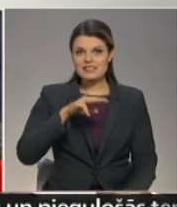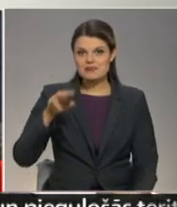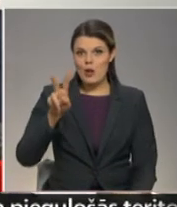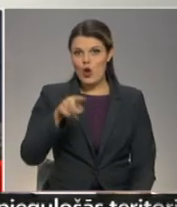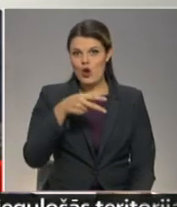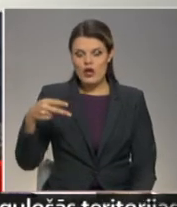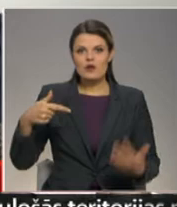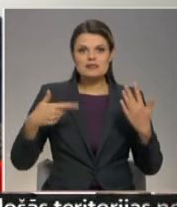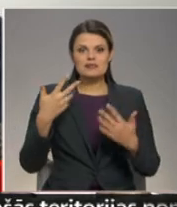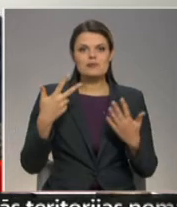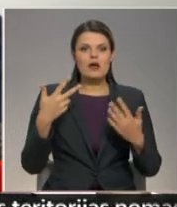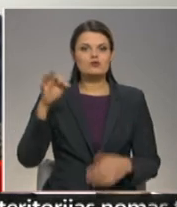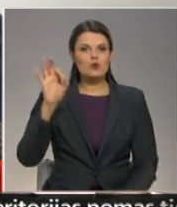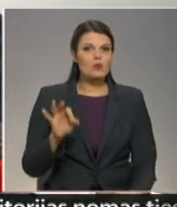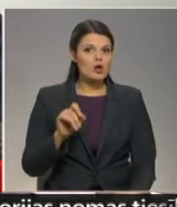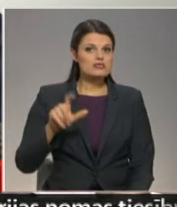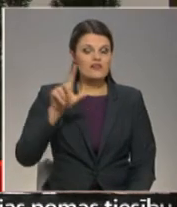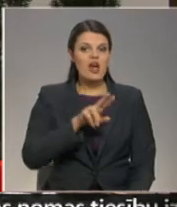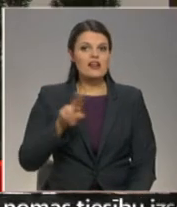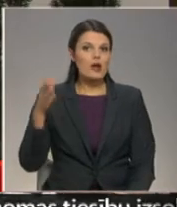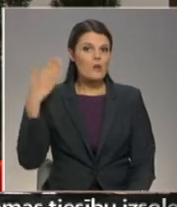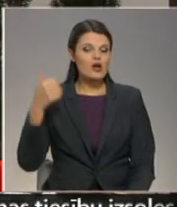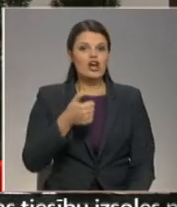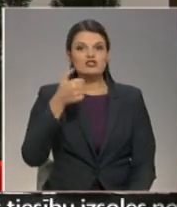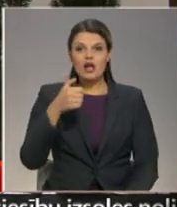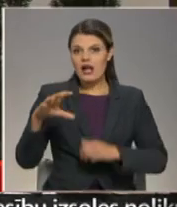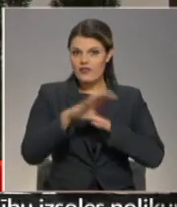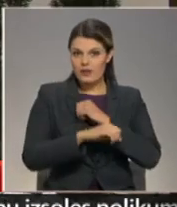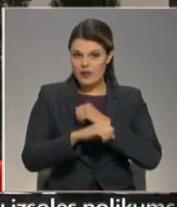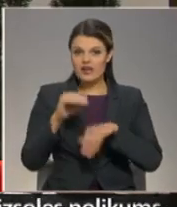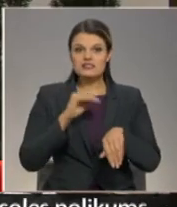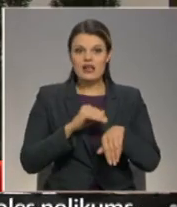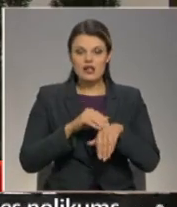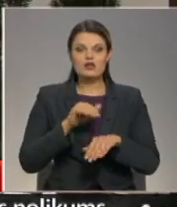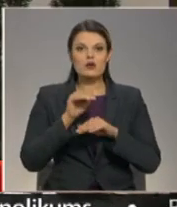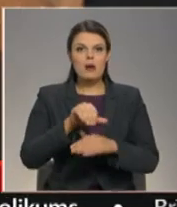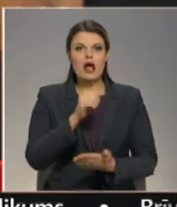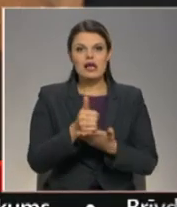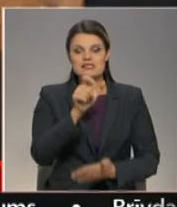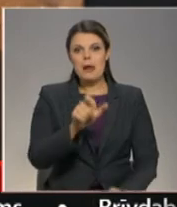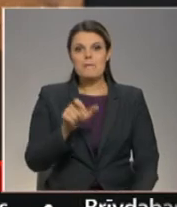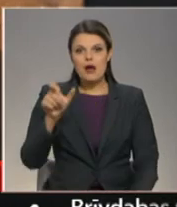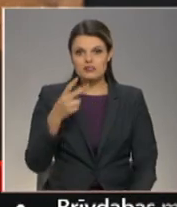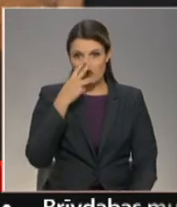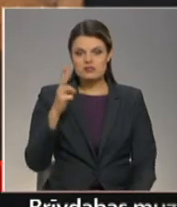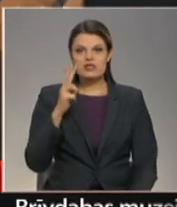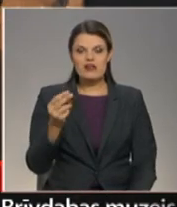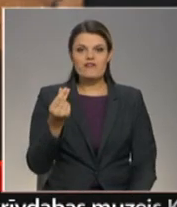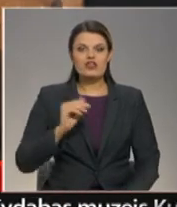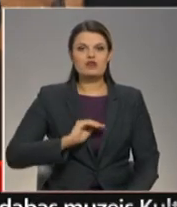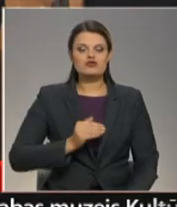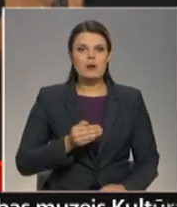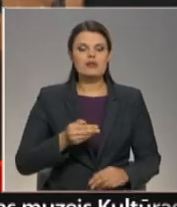par 78% vairāk nekā pagājušā gada beigās. Atgādināšu bankas pārstāvi uzskata, ka FKT kā lēmums